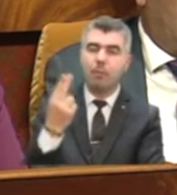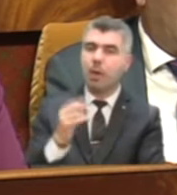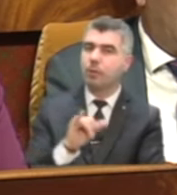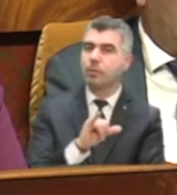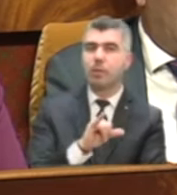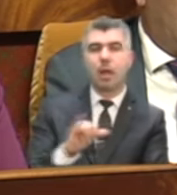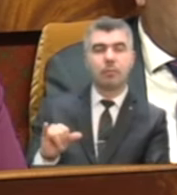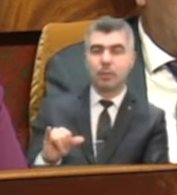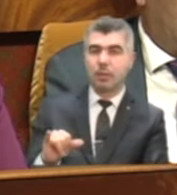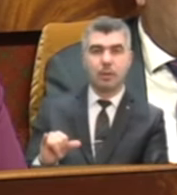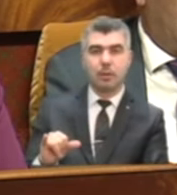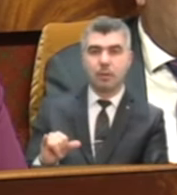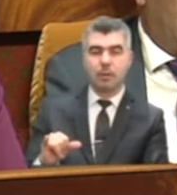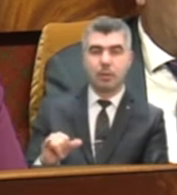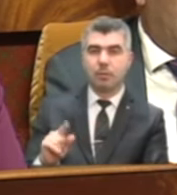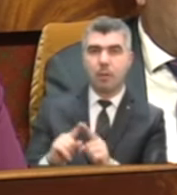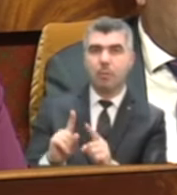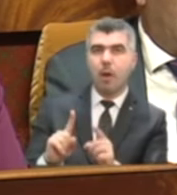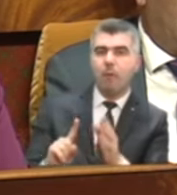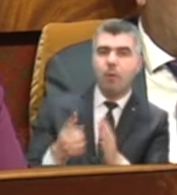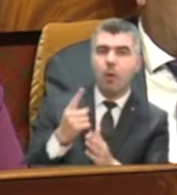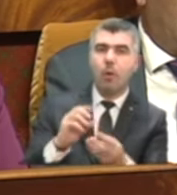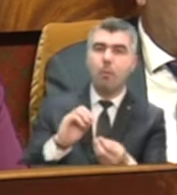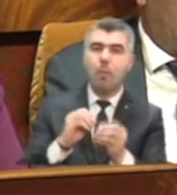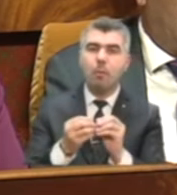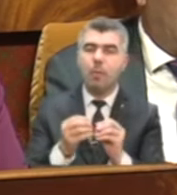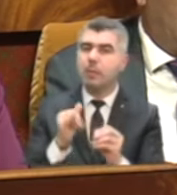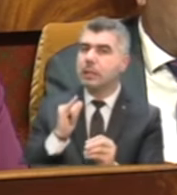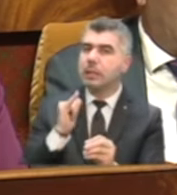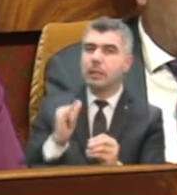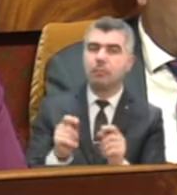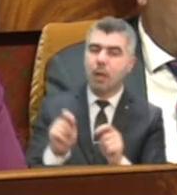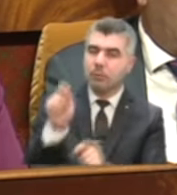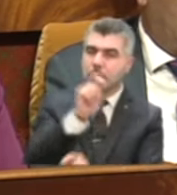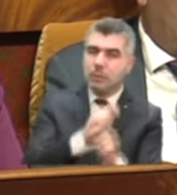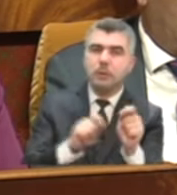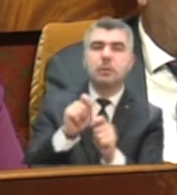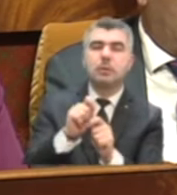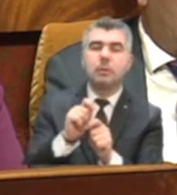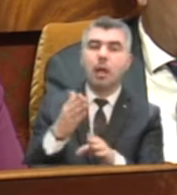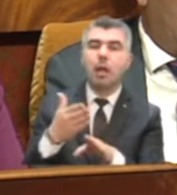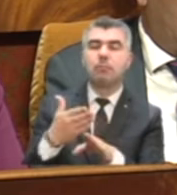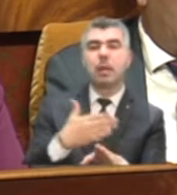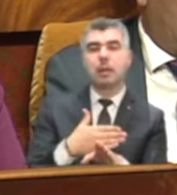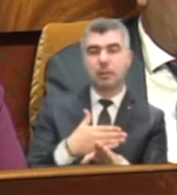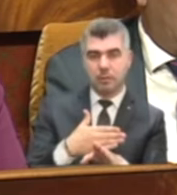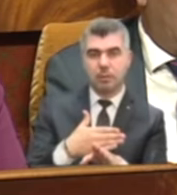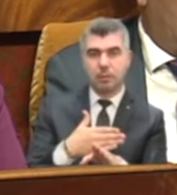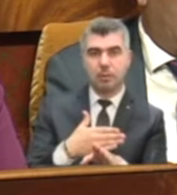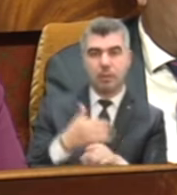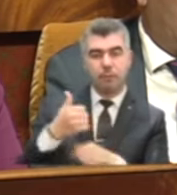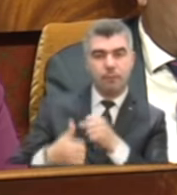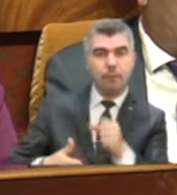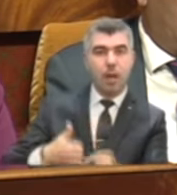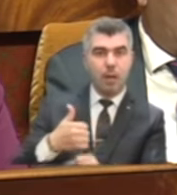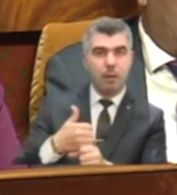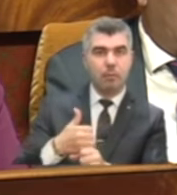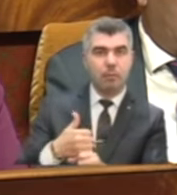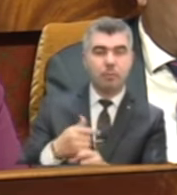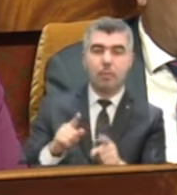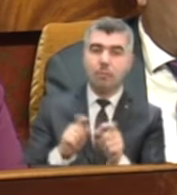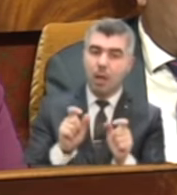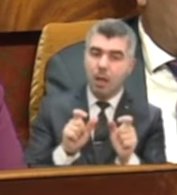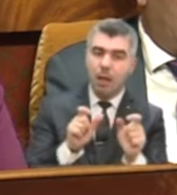بواحد الشكل يعني استباقي. هاد جميع المشاكل هذه يجب معالجتها بشكل استباقي يعني من بدايه السنه، لان تهتم